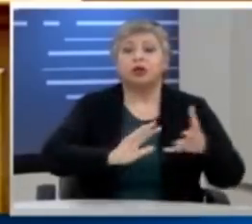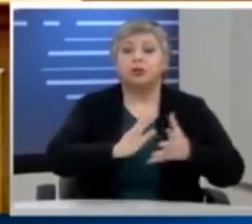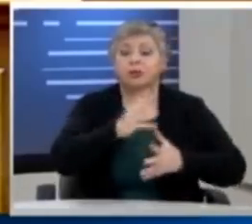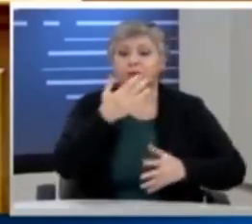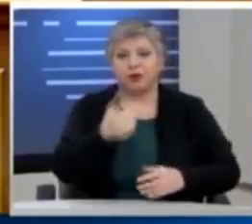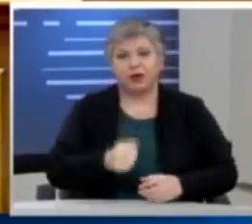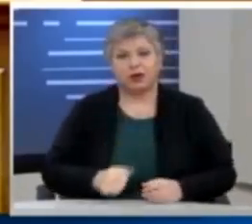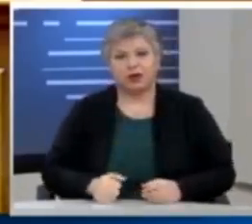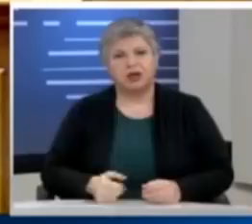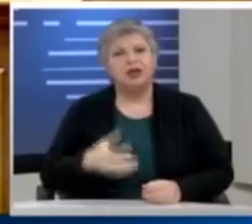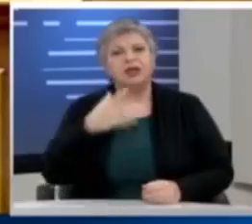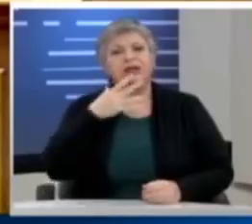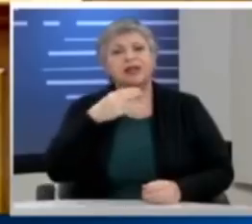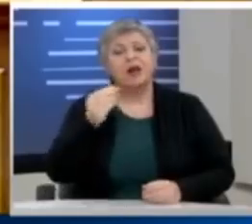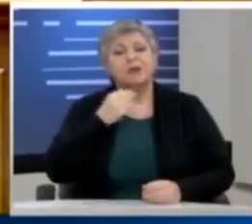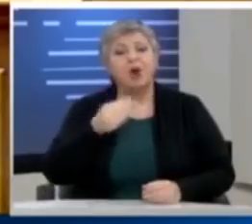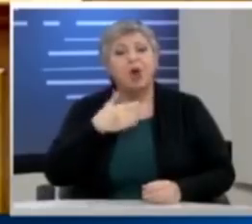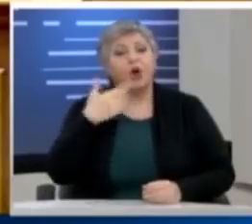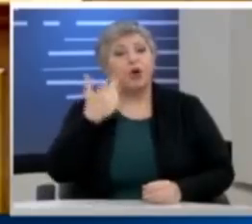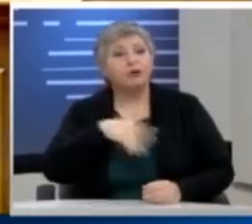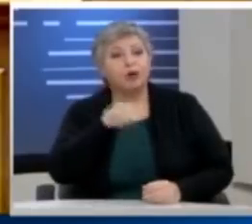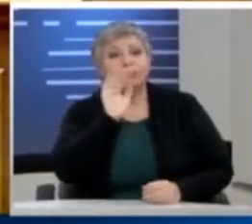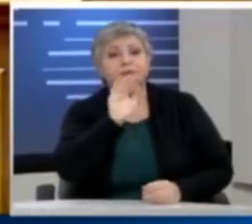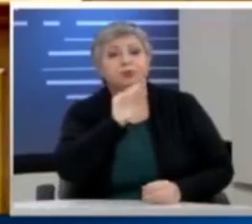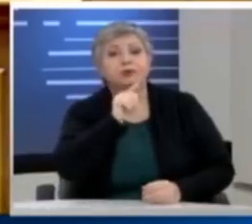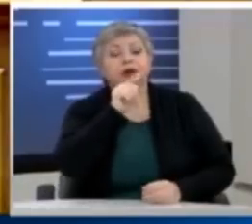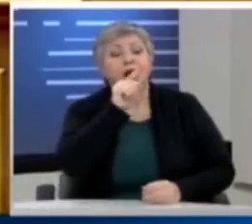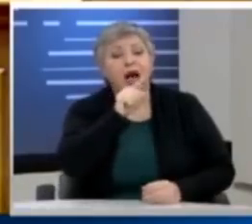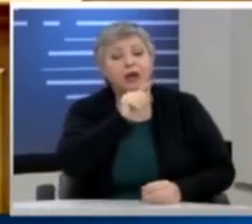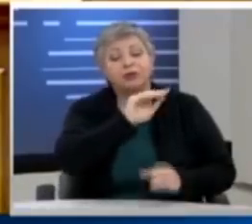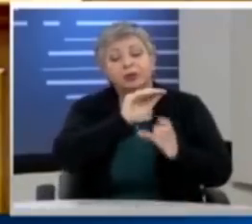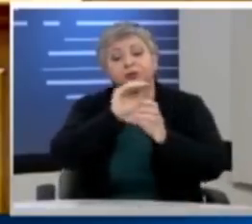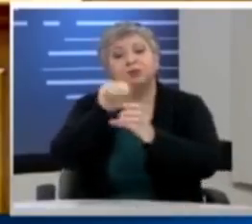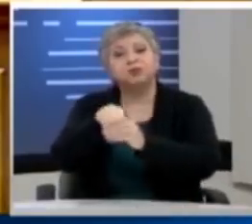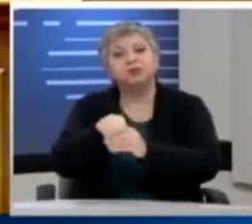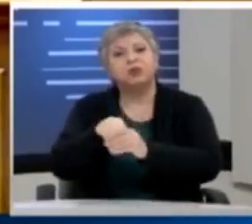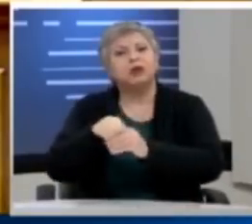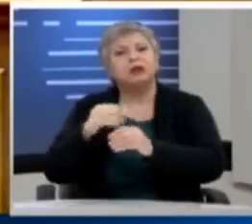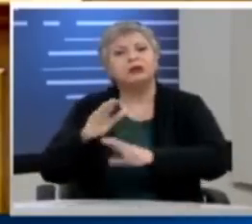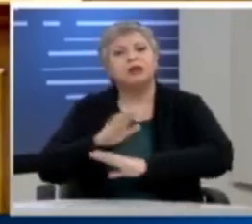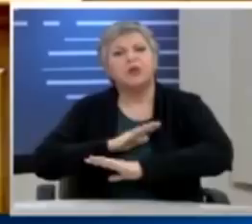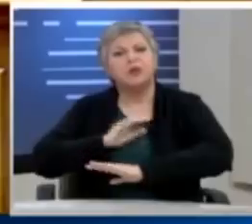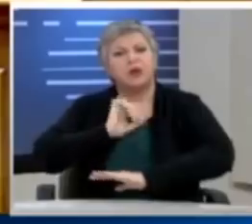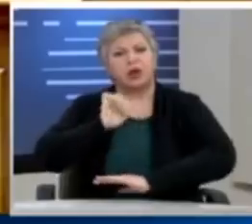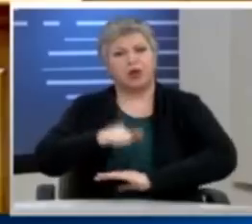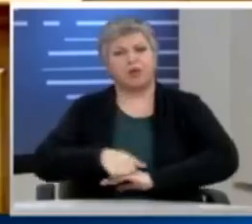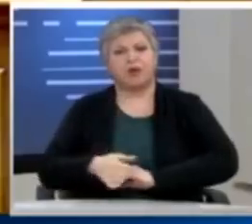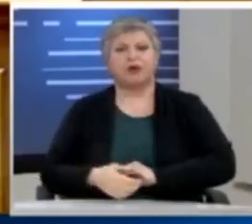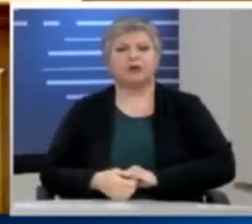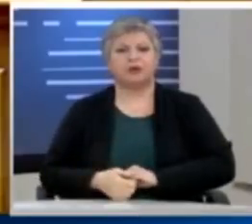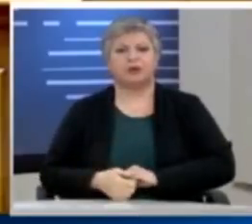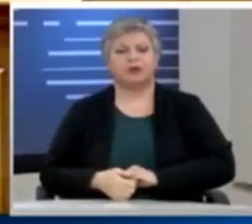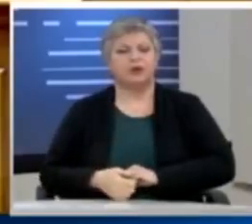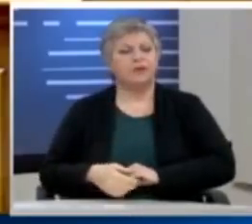να σπρώχνει το γειτονικό λαό σε αυτήν την επιλογή στις ιμπεριαλιστικές αλυσίδες? Γιατί